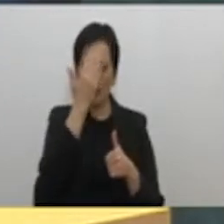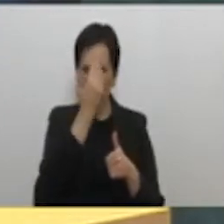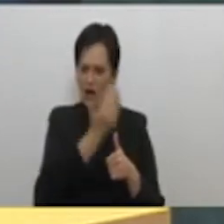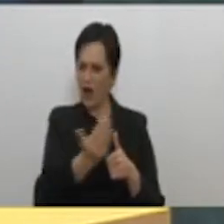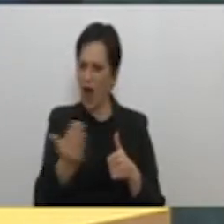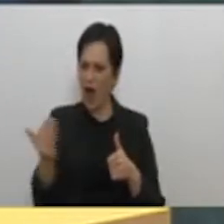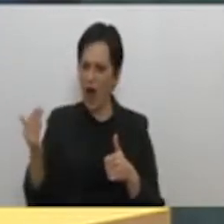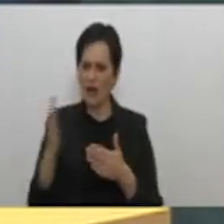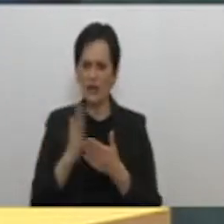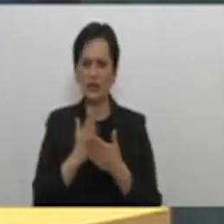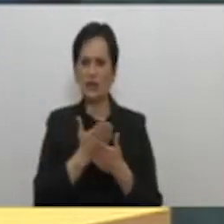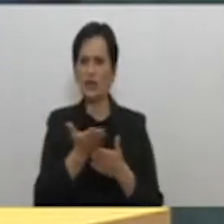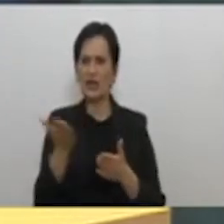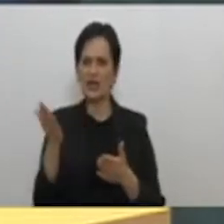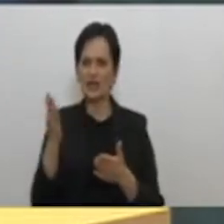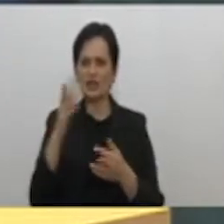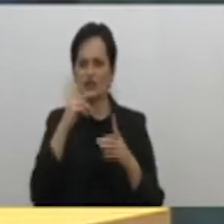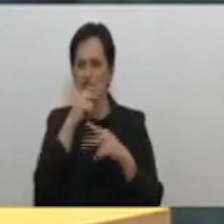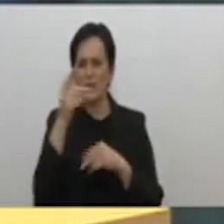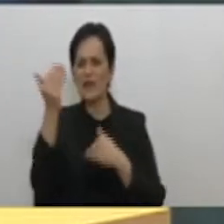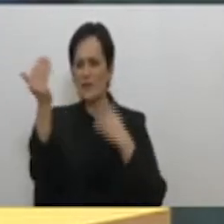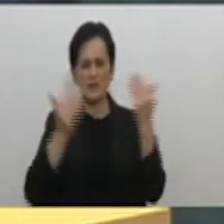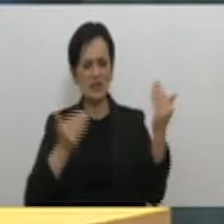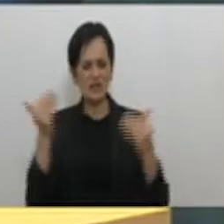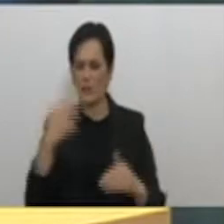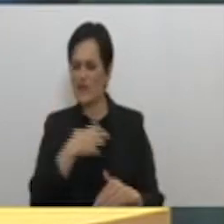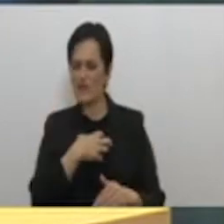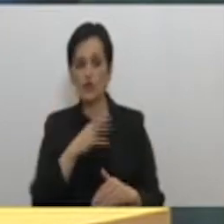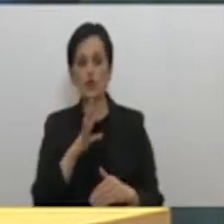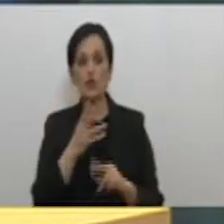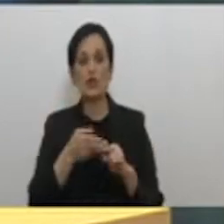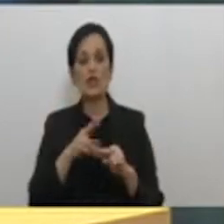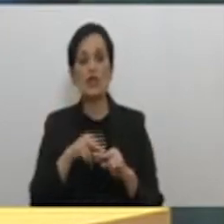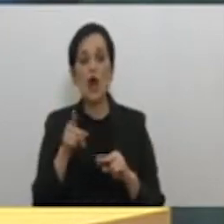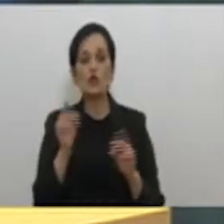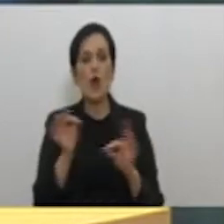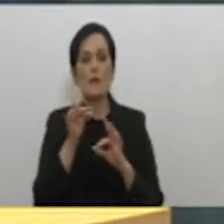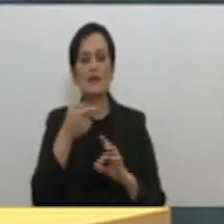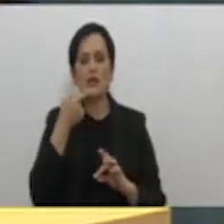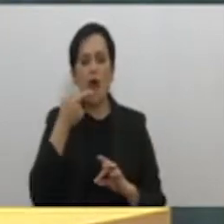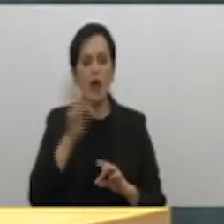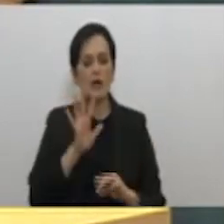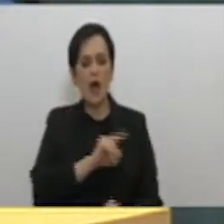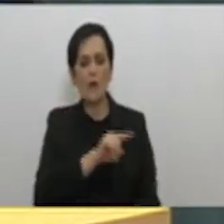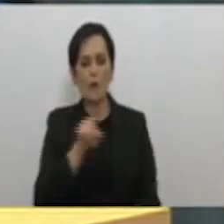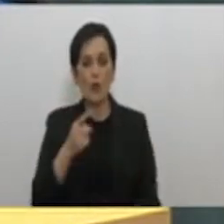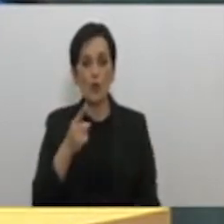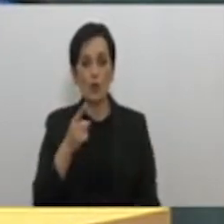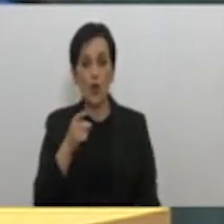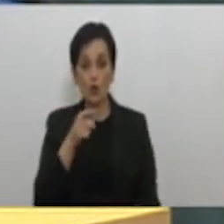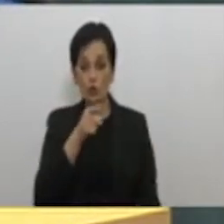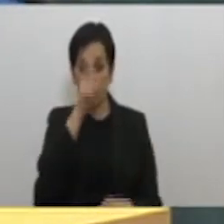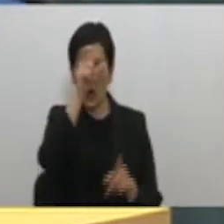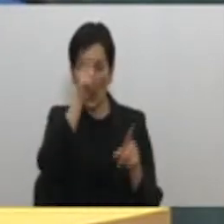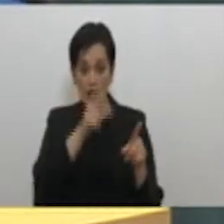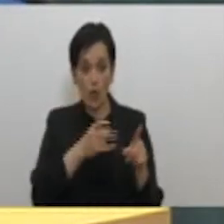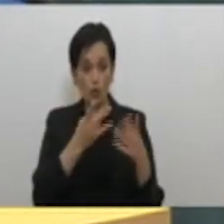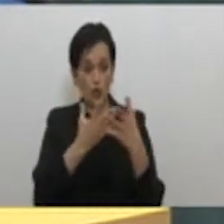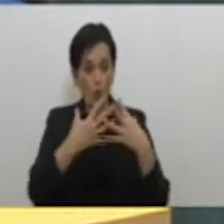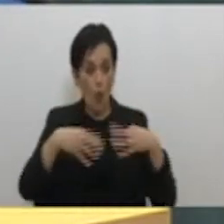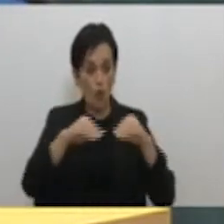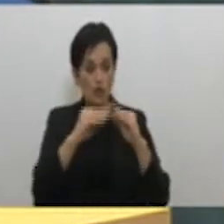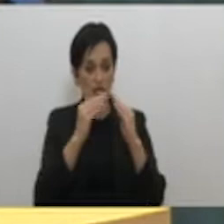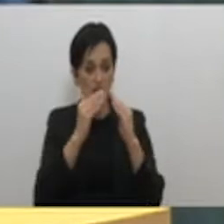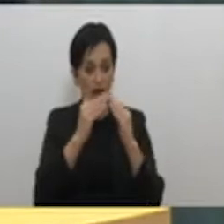შეეშალა ეს ჩვენია, იმისი არა აქვს მნიშვნელობა. ამაზე რატო არავინ არაფერს არ ამბობს? ის კაცი სახლში უნდა მივიდეს, ოჯახთან უნდა